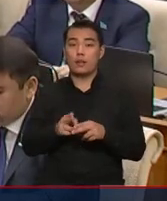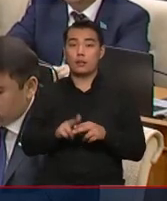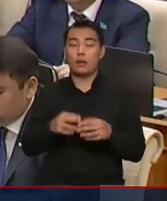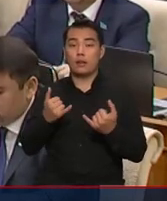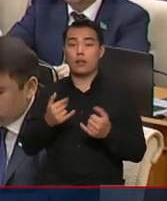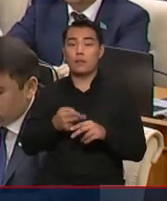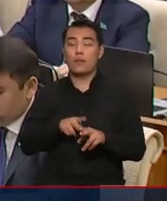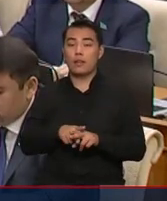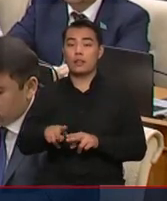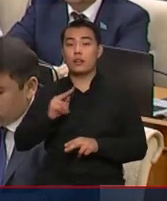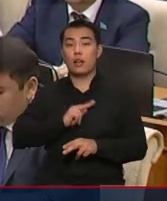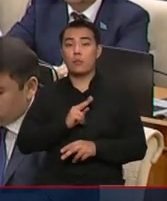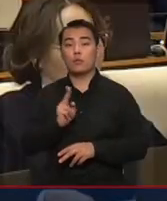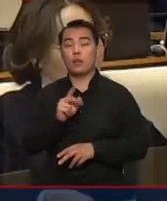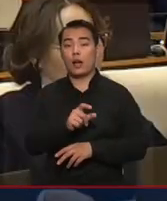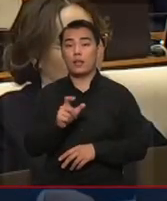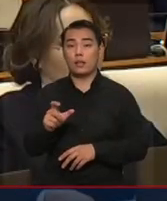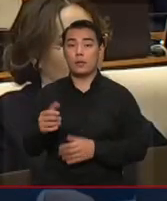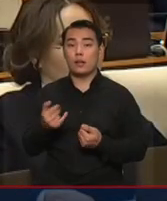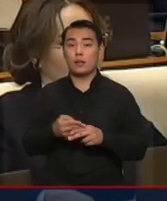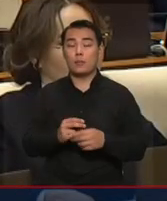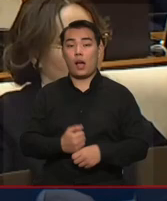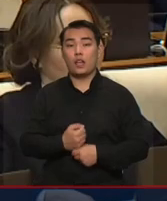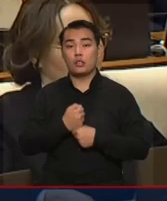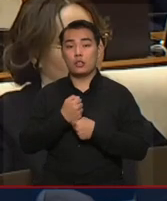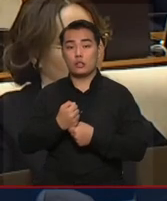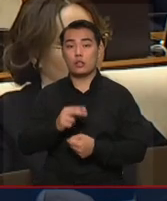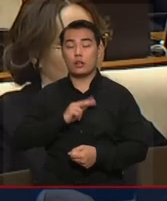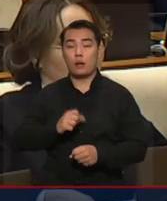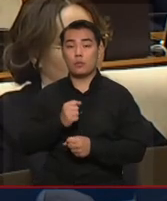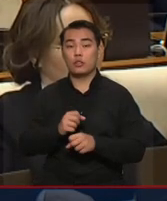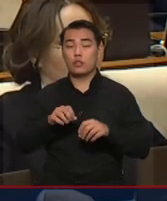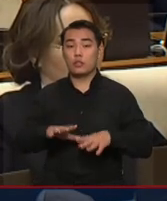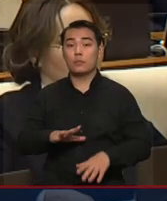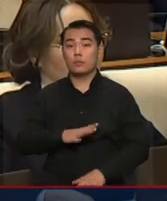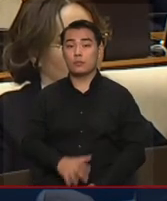Сондай-ақ зиянды ортада жұмыс істейтін азаматтарды әлеуметтік қолдау мәселесі де шешілді.